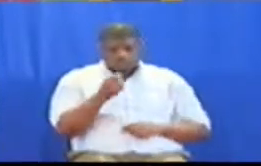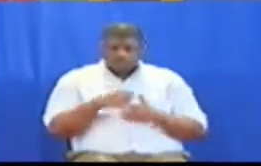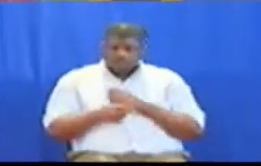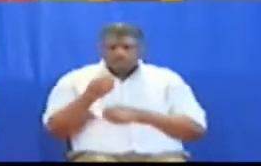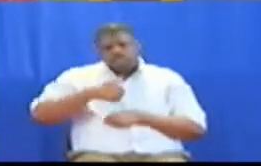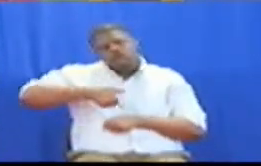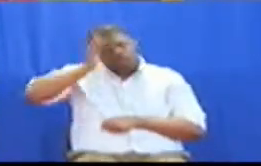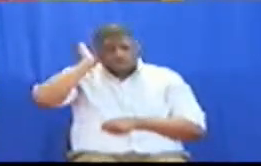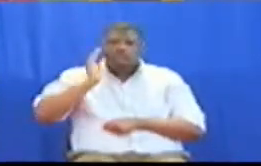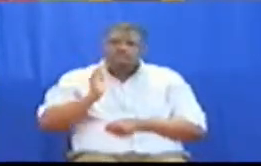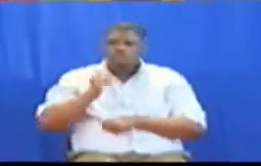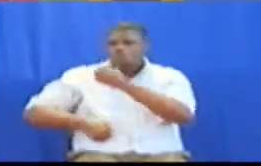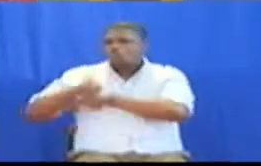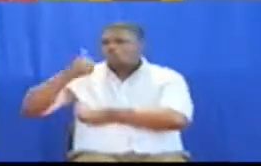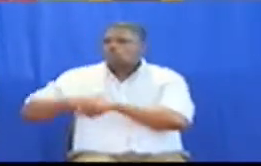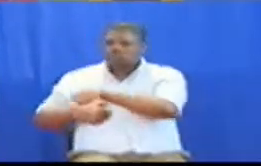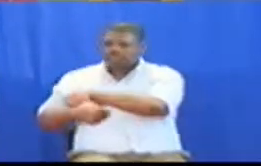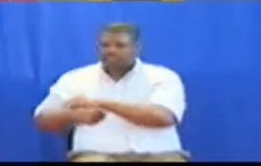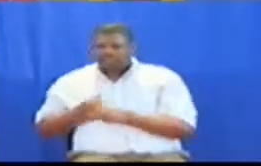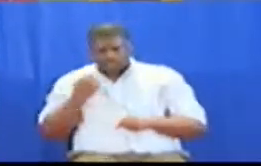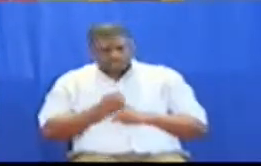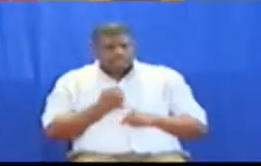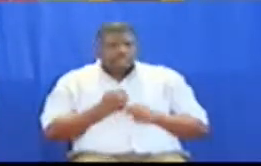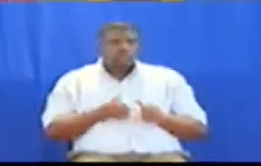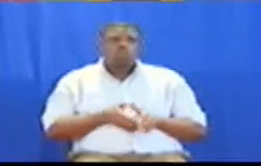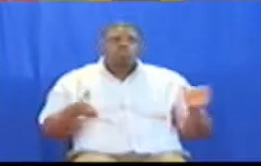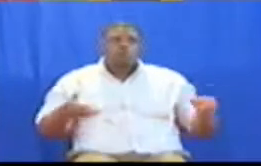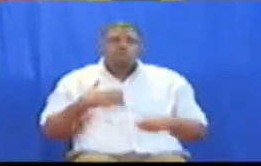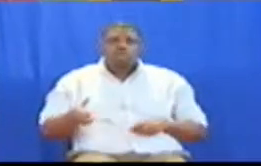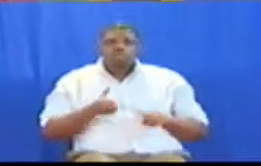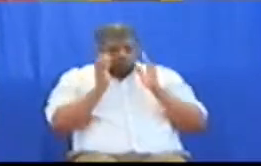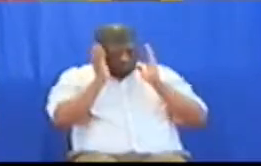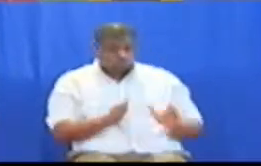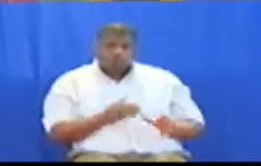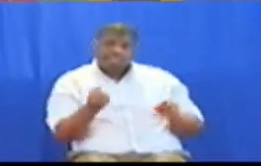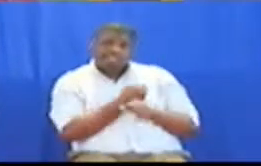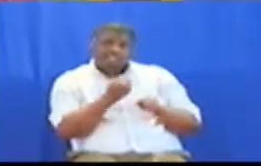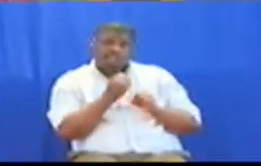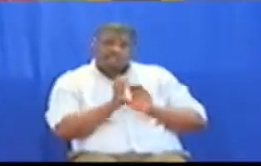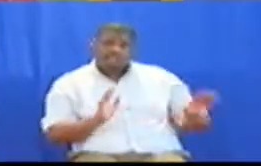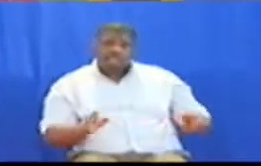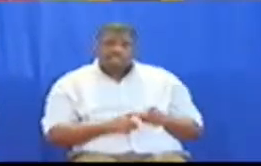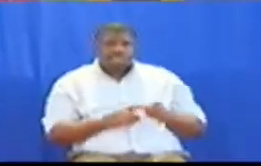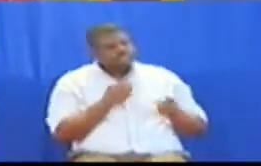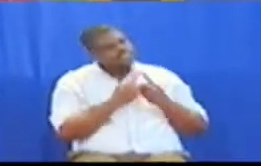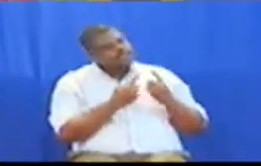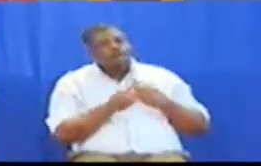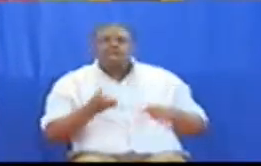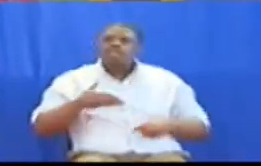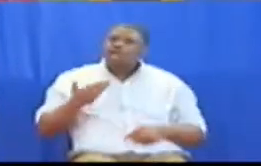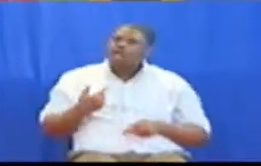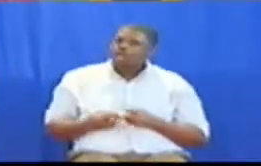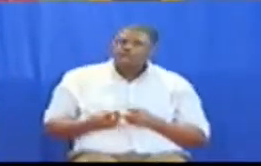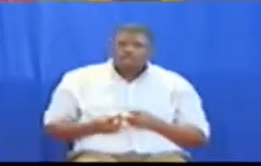uongozi serikalini. Kwa kazi kubwa ambayo mheshimiwa waziri mkuu uliyoifanya, nataka niseme